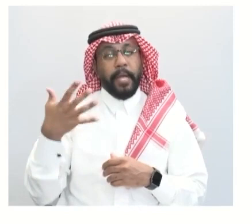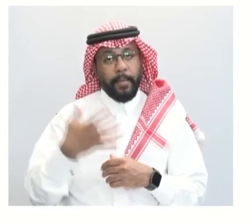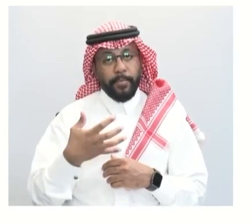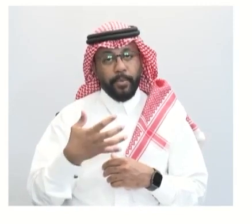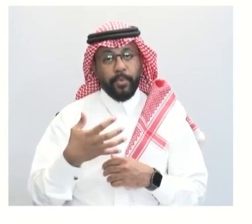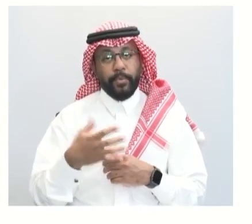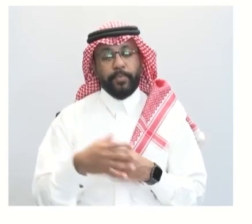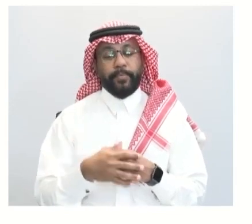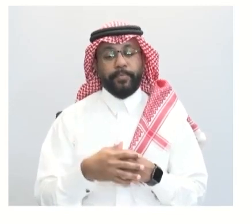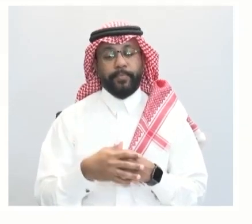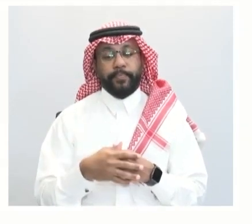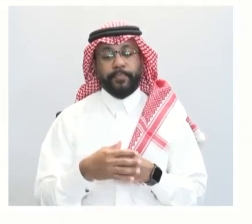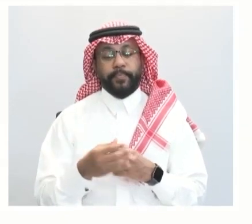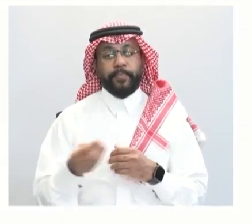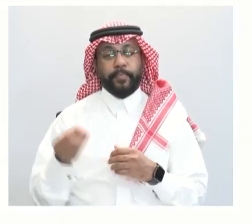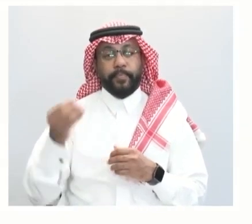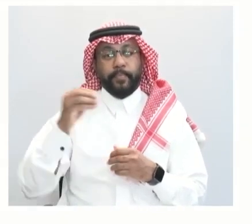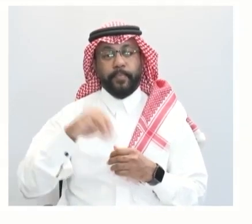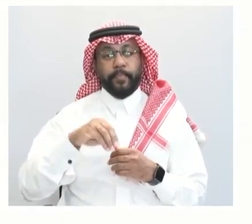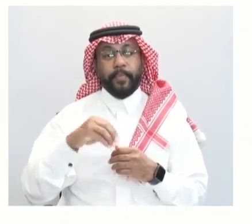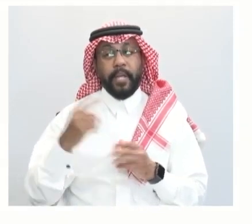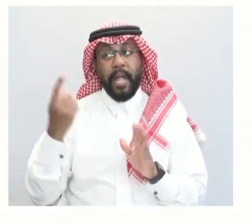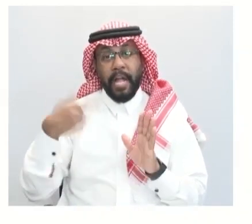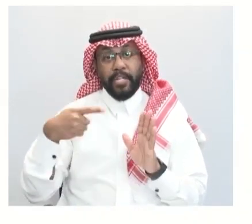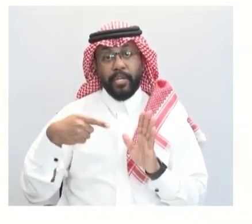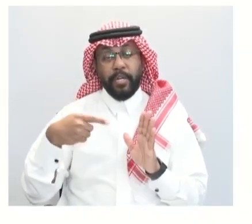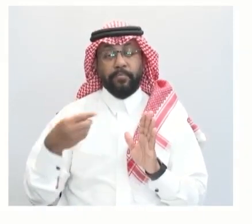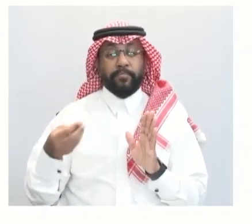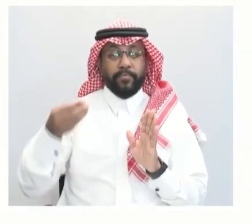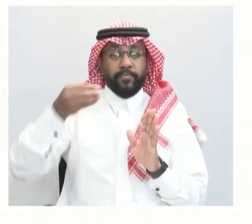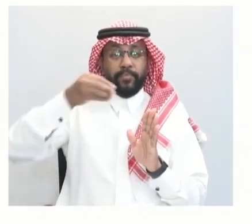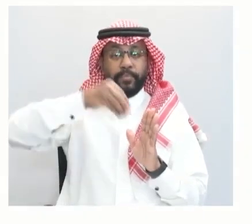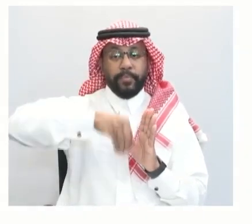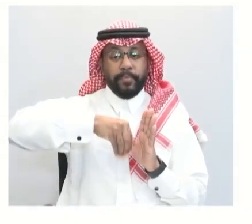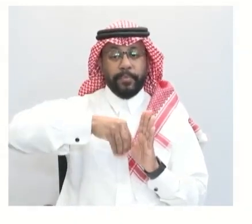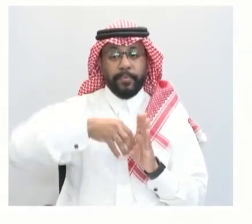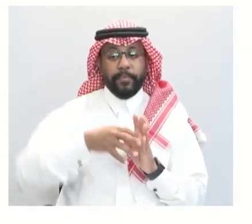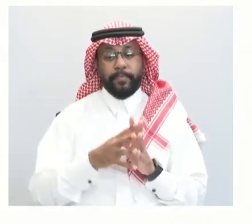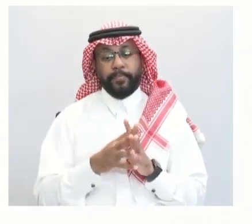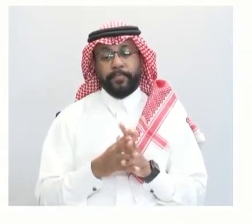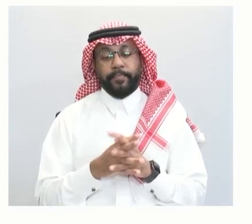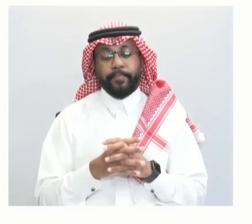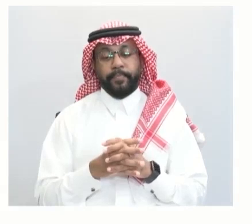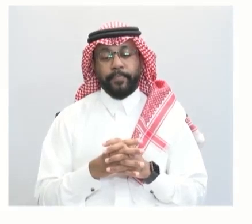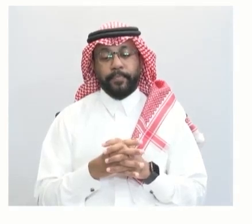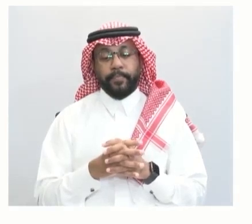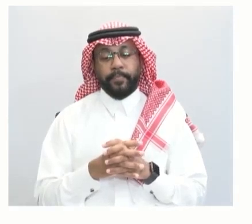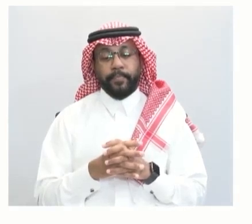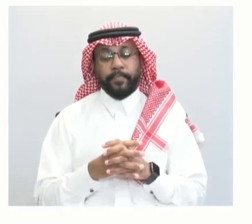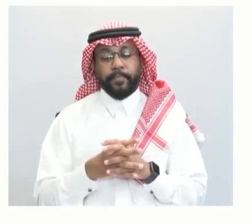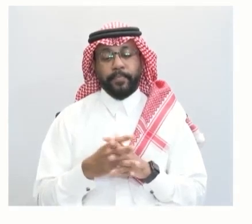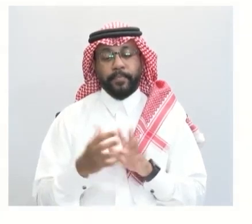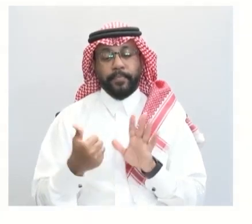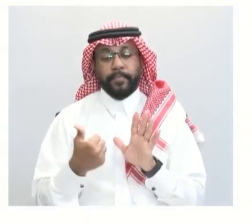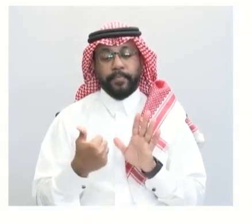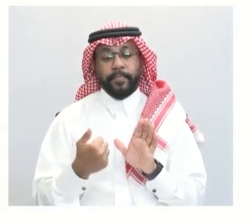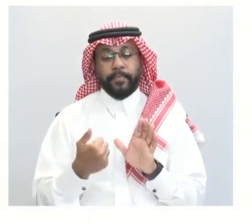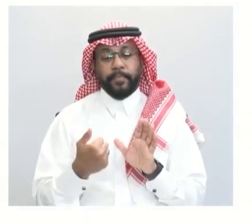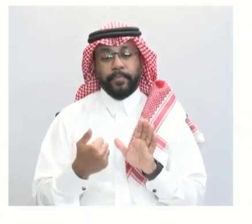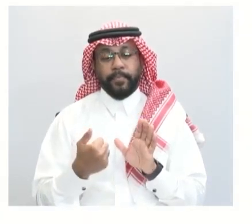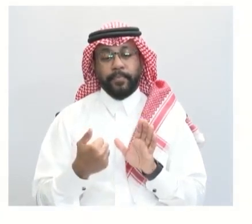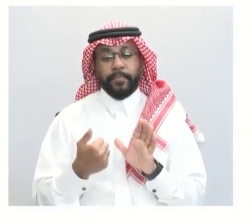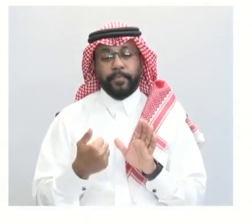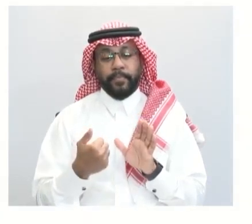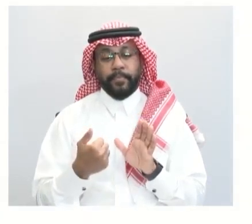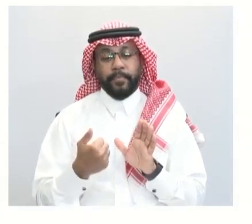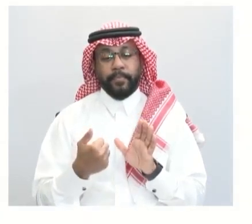ثم نقوم باضافه 10 ريالات اذا نقول ان عشره ريالات قمنا باضافتها الى 50